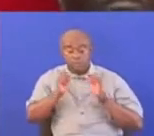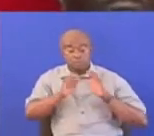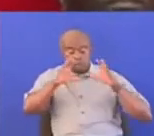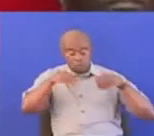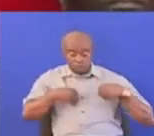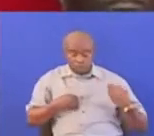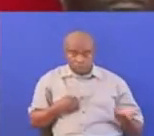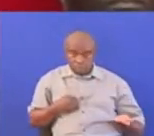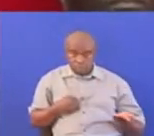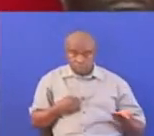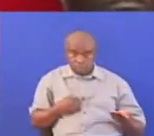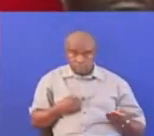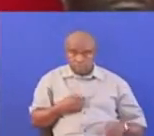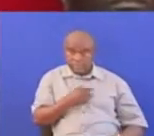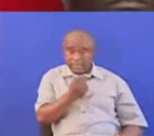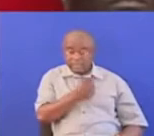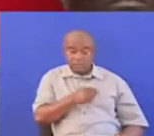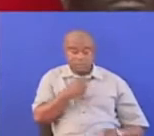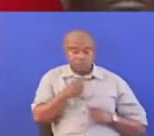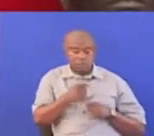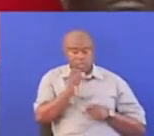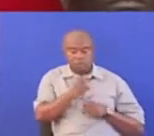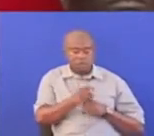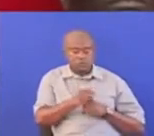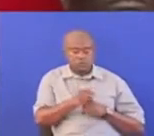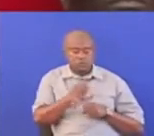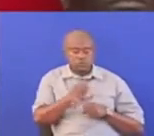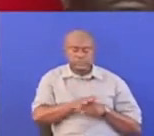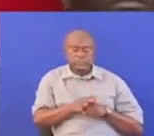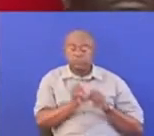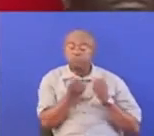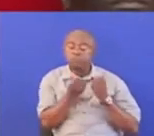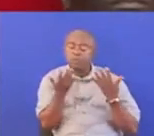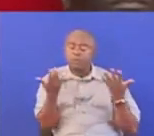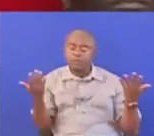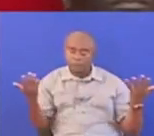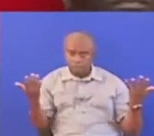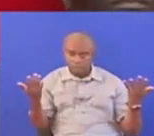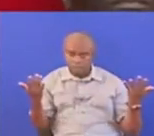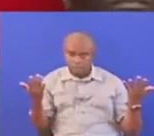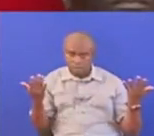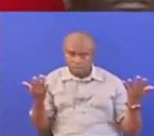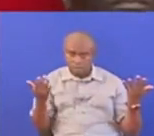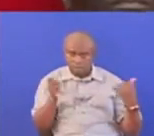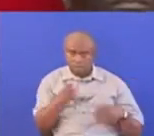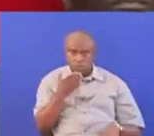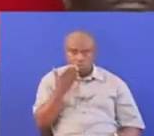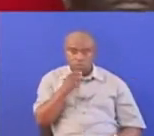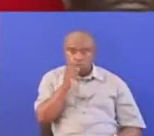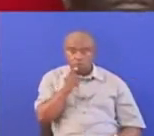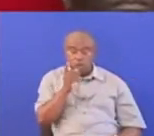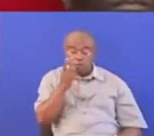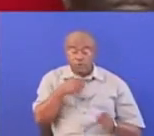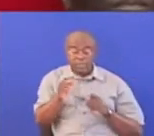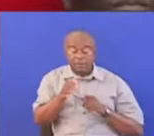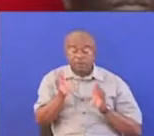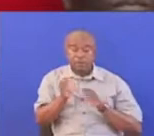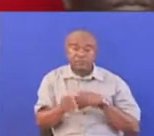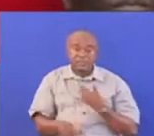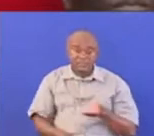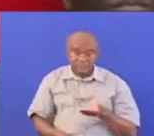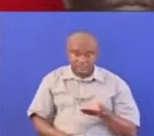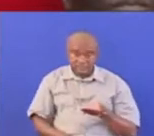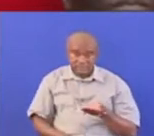kwamba kutokana na nchi yetu kuendelea kuongezeka kwa watu, imekuwepo haja ya watu kwenda kwenye maeneo yaliyohifadhiwa, ambapo kwa